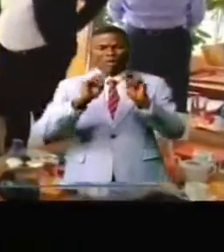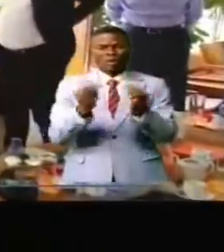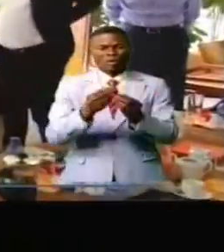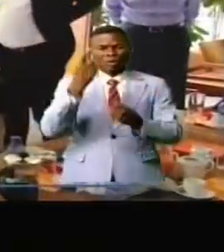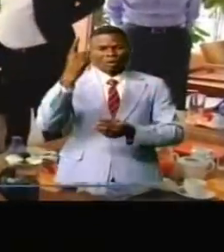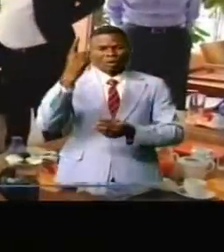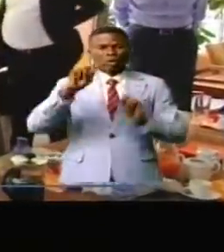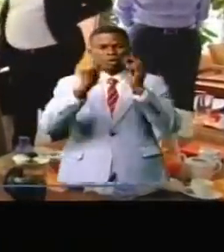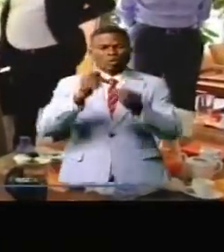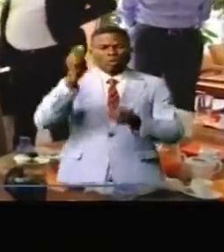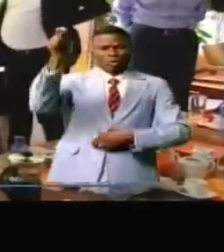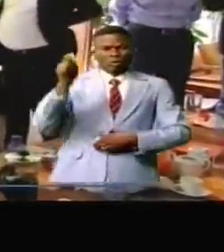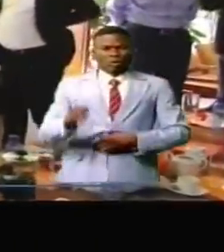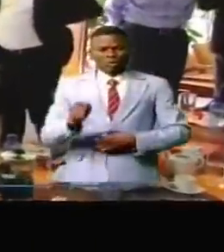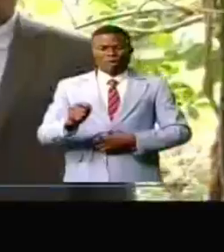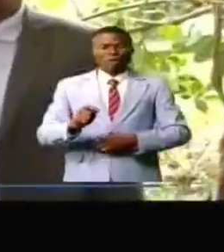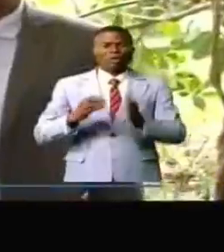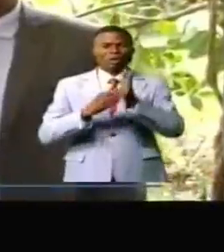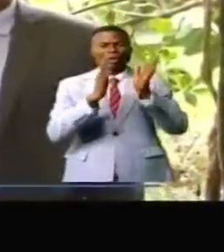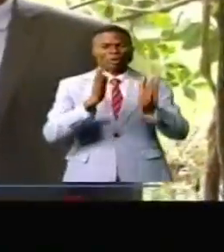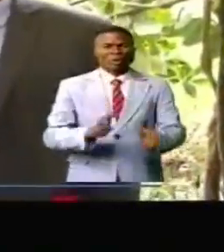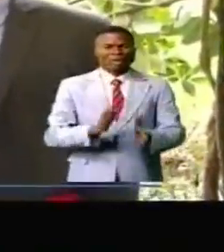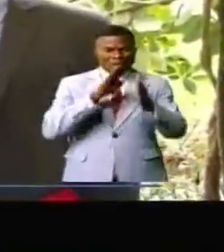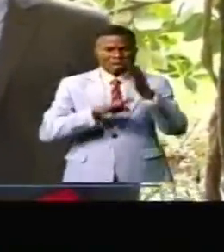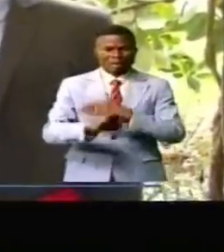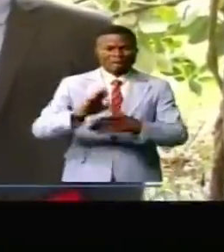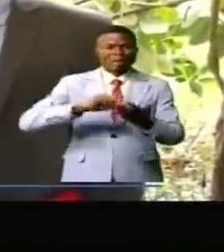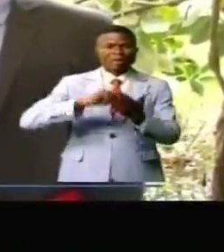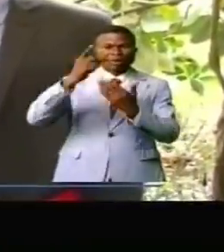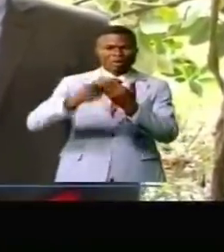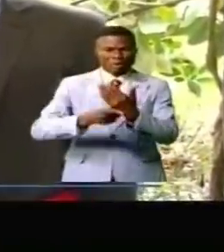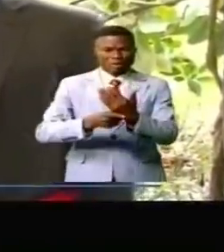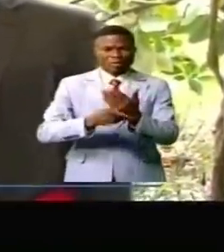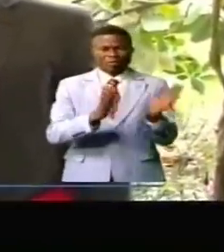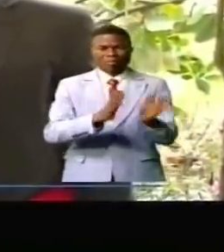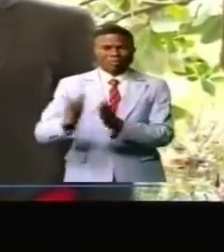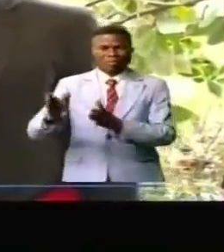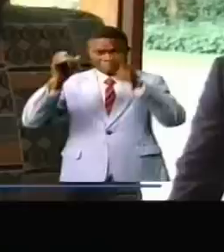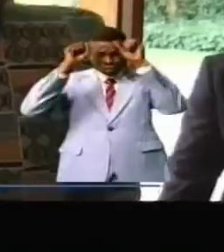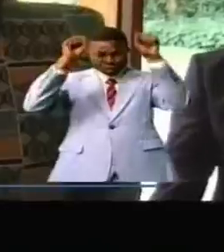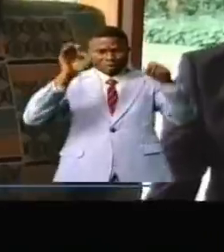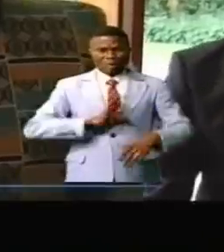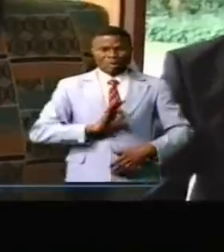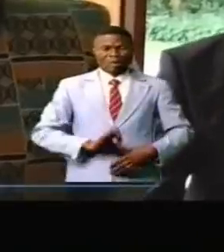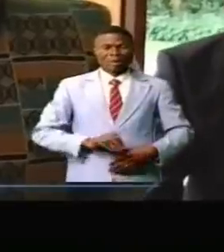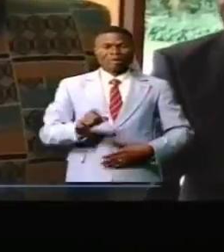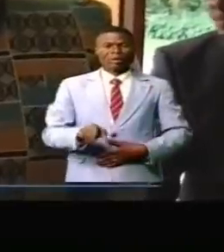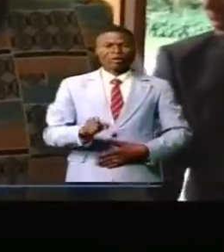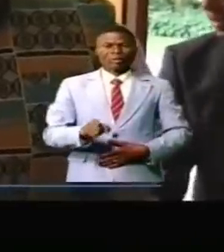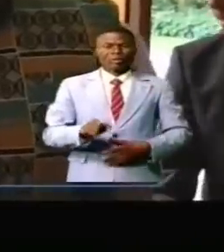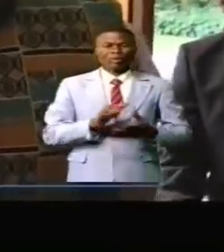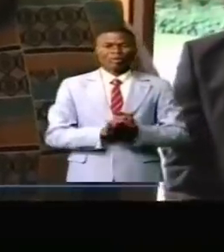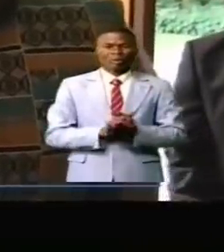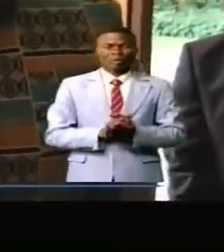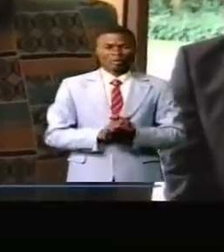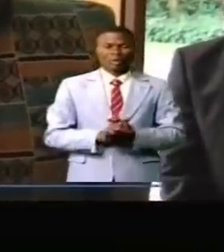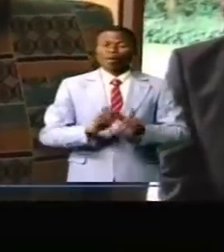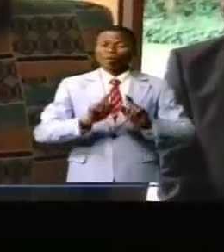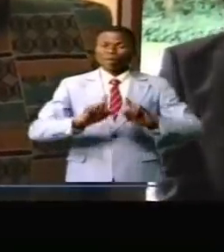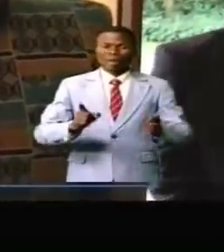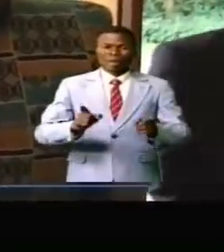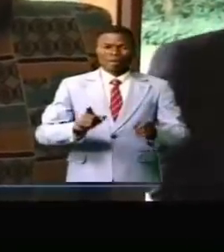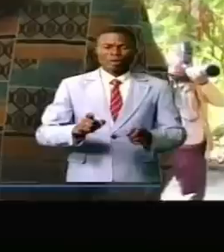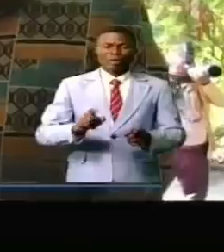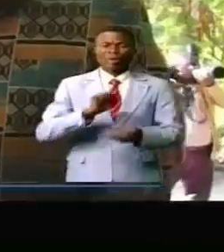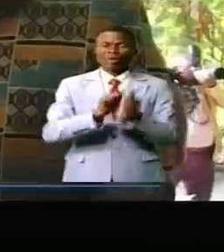les groupes armés et les leaders locaux à s'inscrire dans les schémas tracés par le président Félix-Antoine Tshisekedi Tshilombo. Malgré les